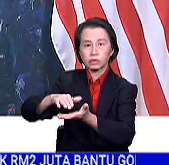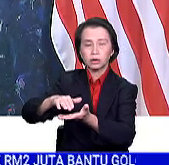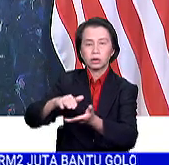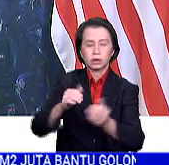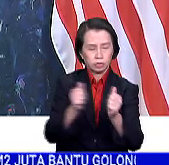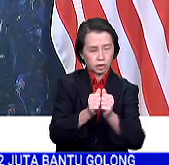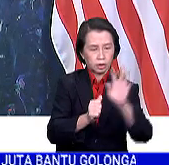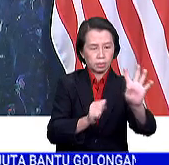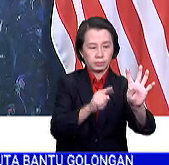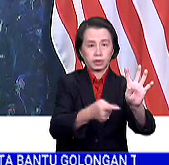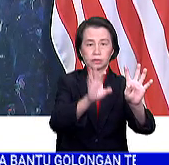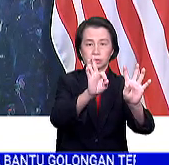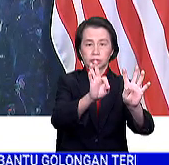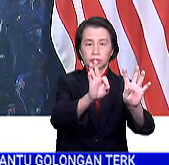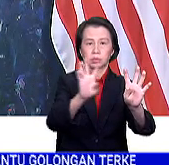mencatatkan